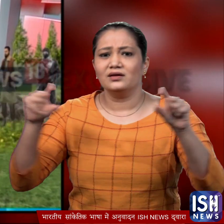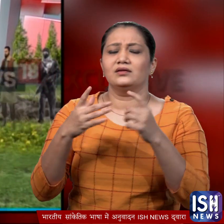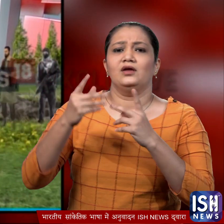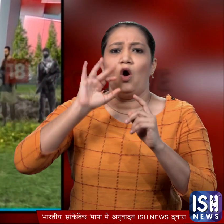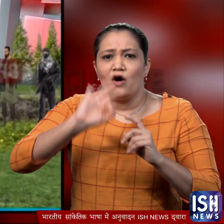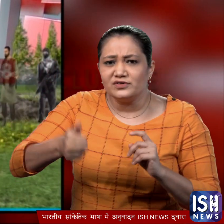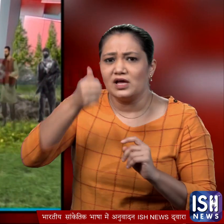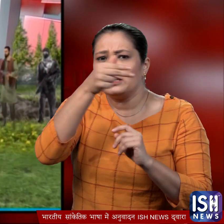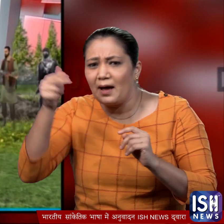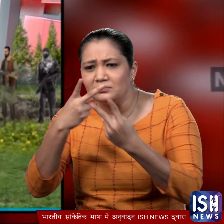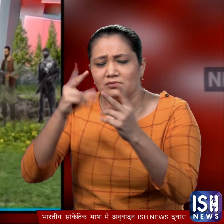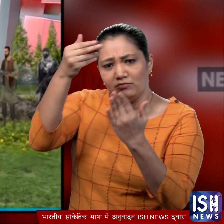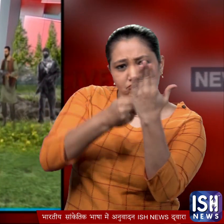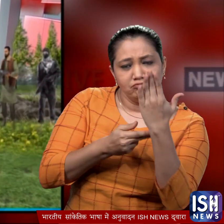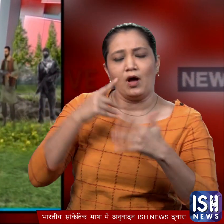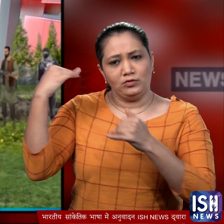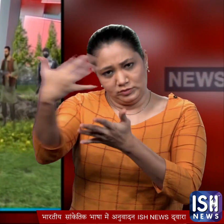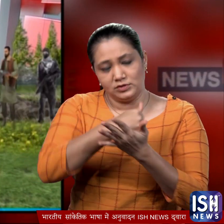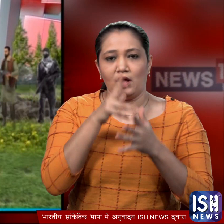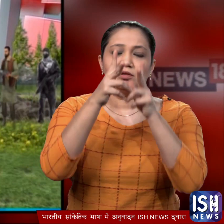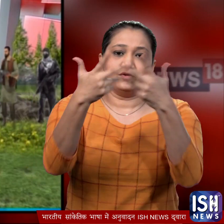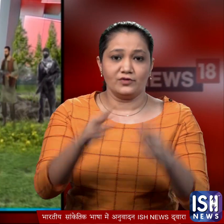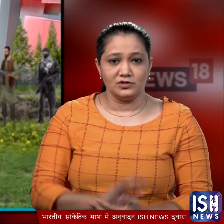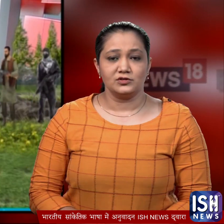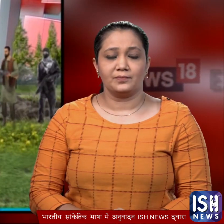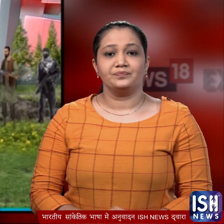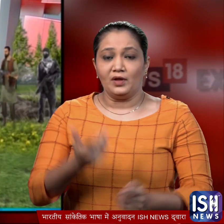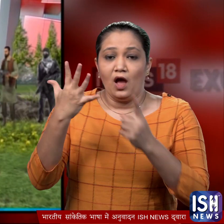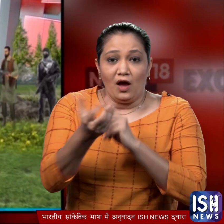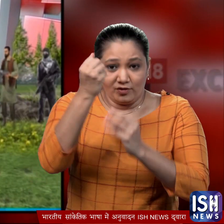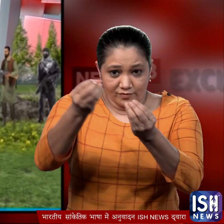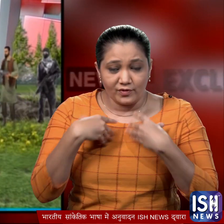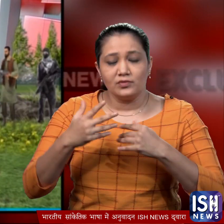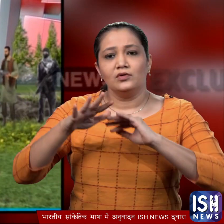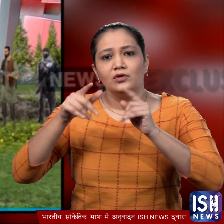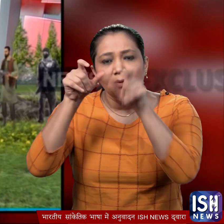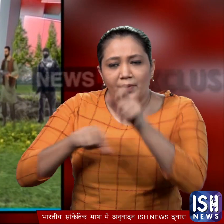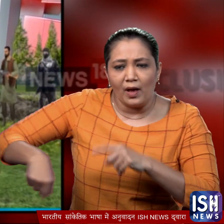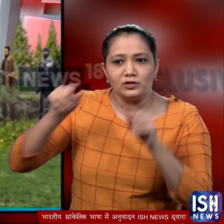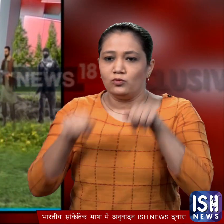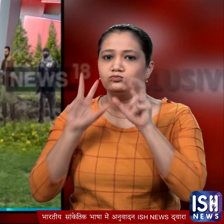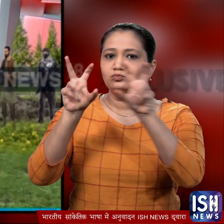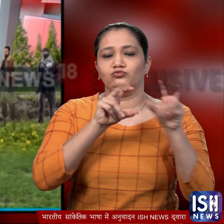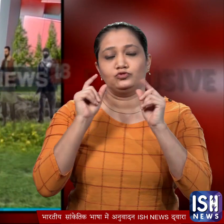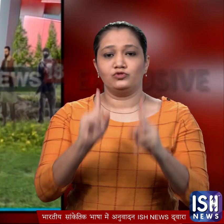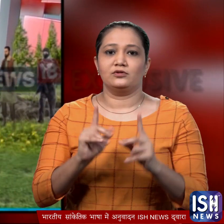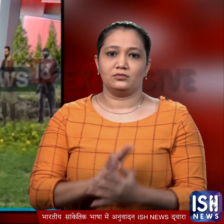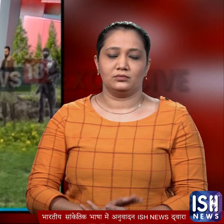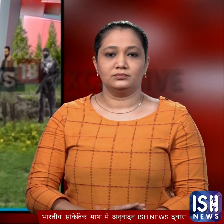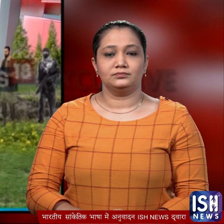पहचान और अधिकारियों के नाम पते की जानकारी जुटाने को कहा गया, जिसका पता चलते ही सुरक्षा एजेंसियों को अलर्ट कर दिया गया।